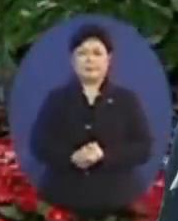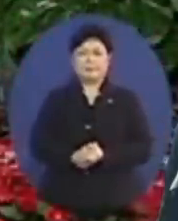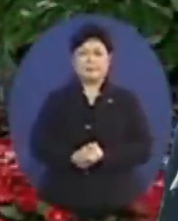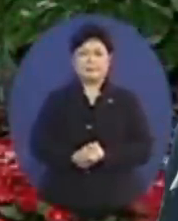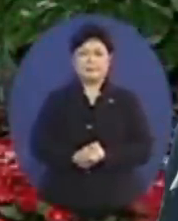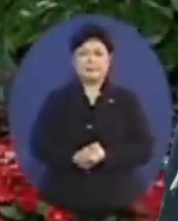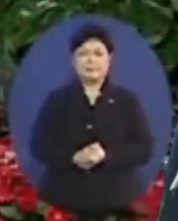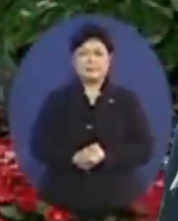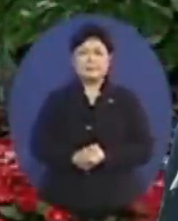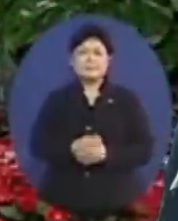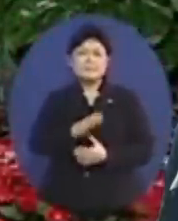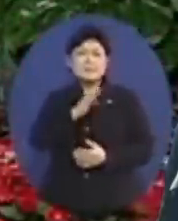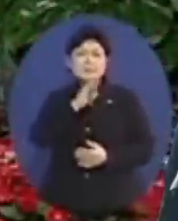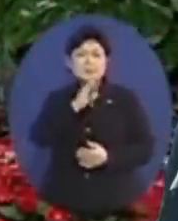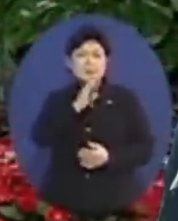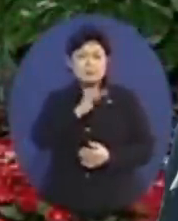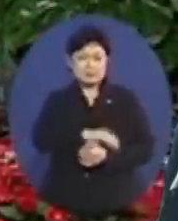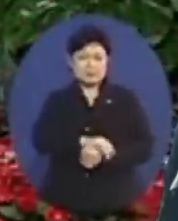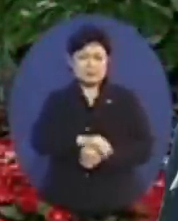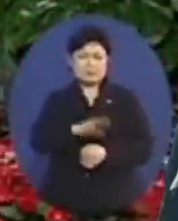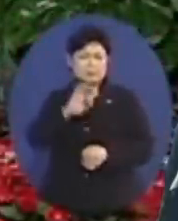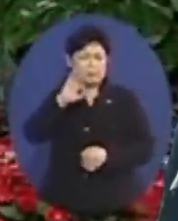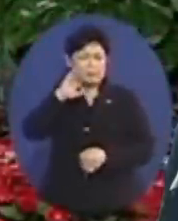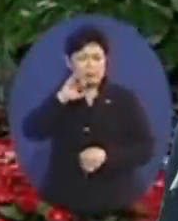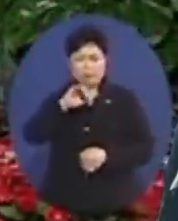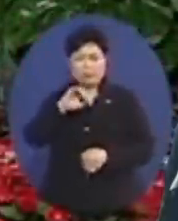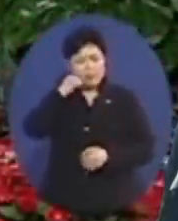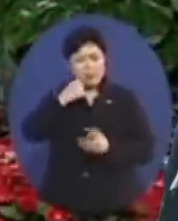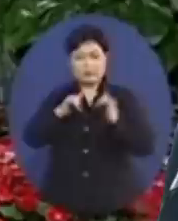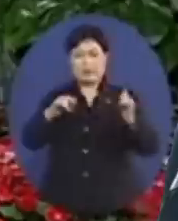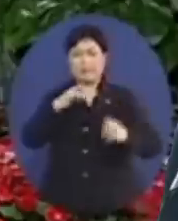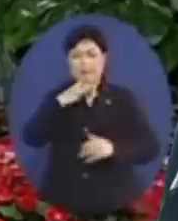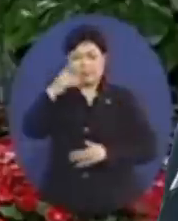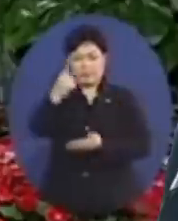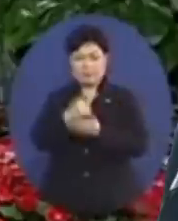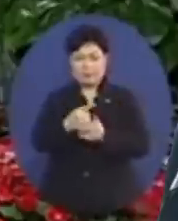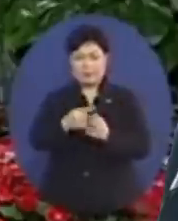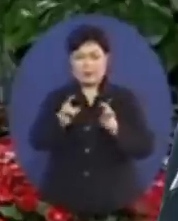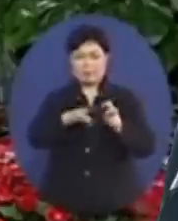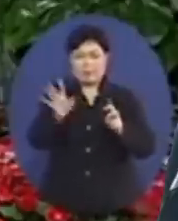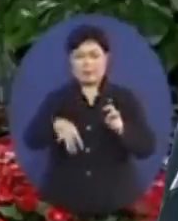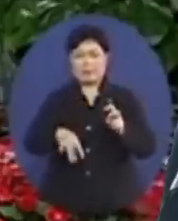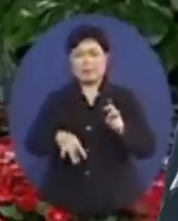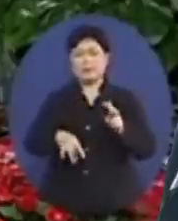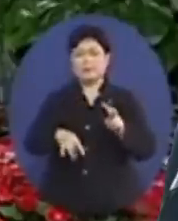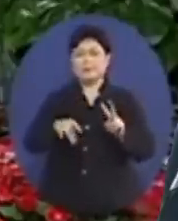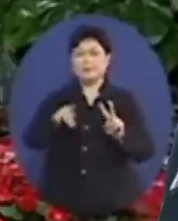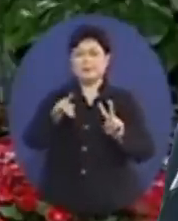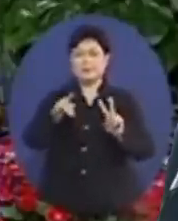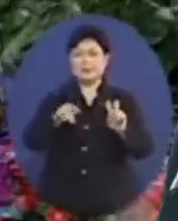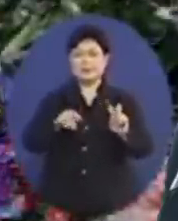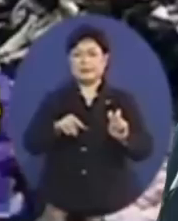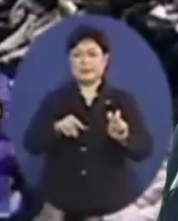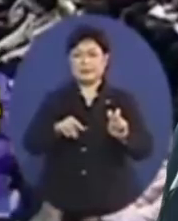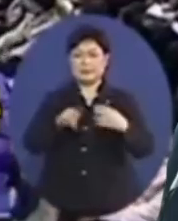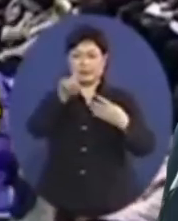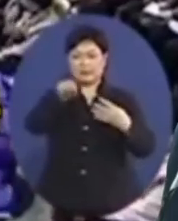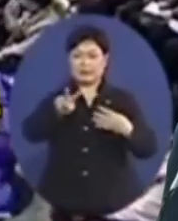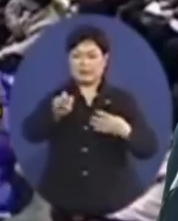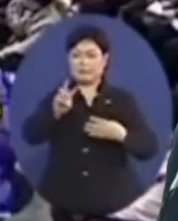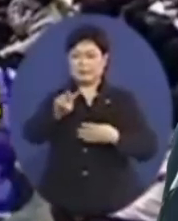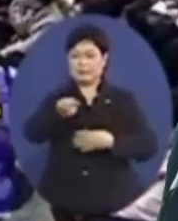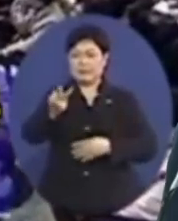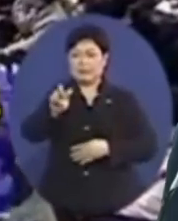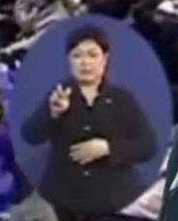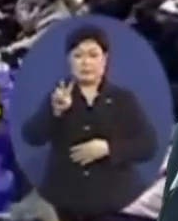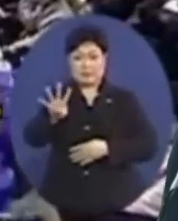힘없고 능력 없는 사람들이었습니다. 마태복음 4장 23절로 24절에 보면 예수께서 온 갈릴리에 두루 다니시며